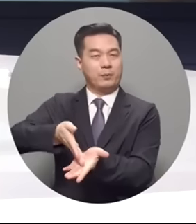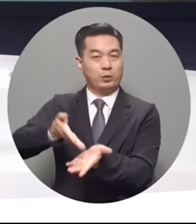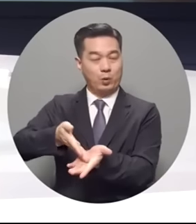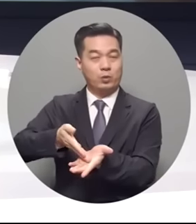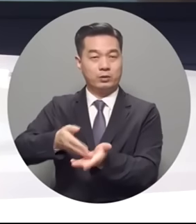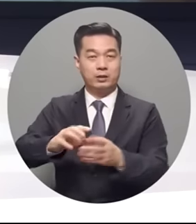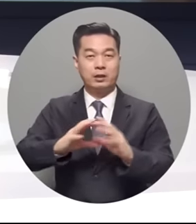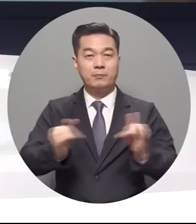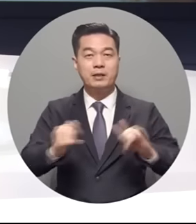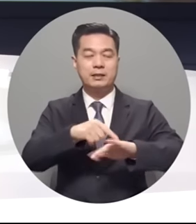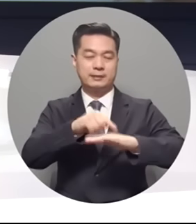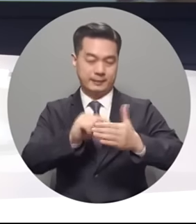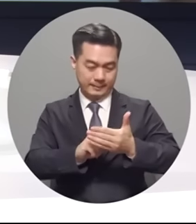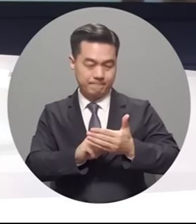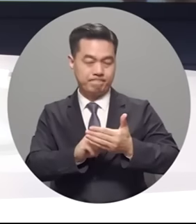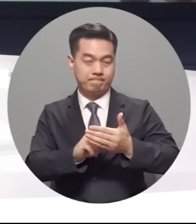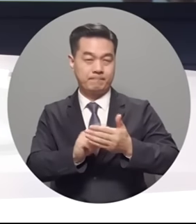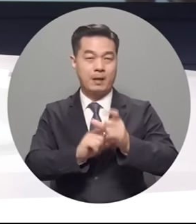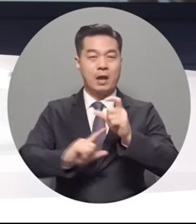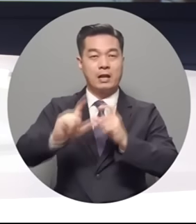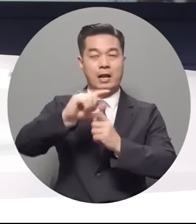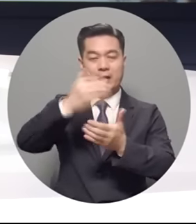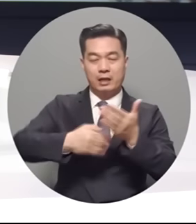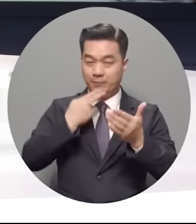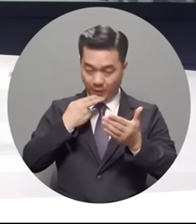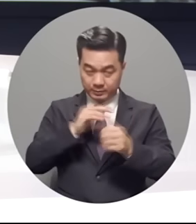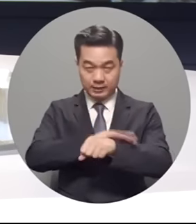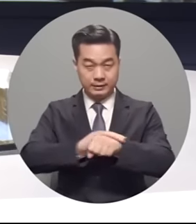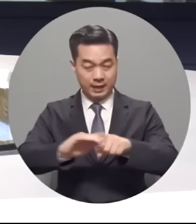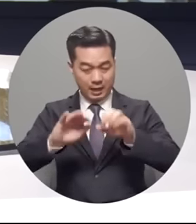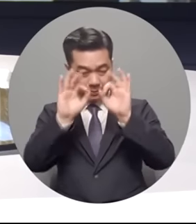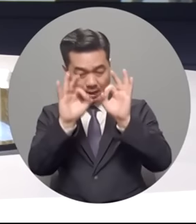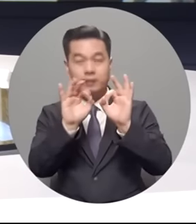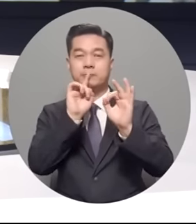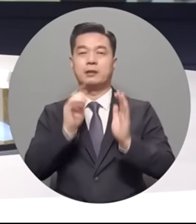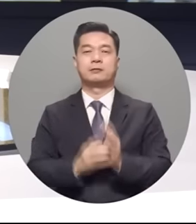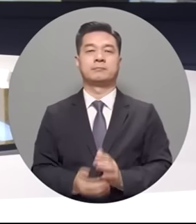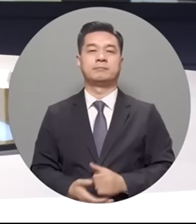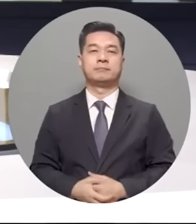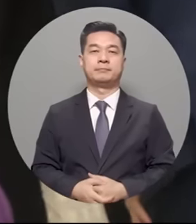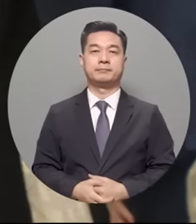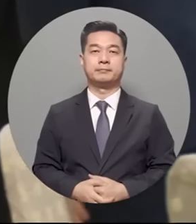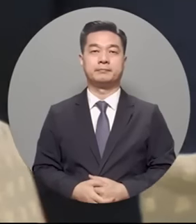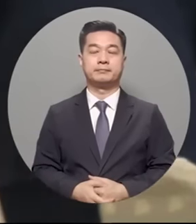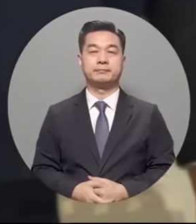민심을 가감없이 경청했다고 밝혔습니다. 윤수환 기자입니다.